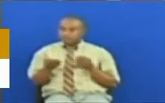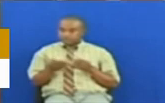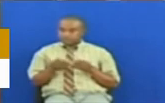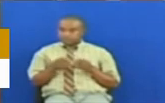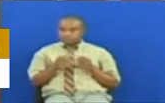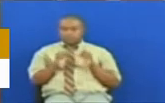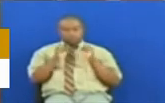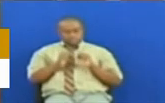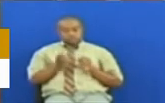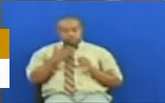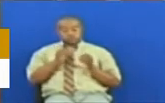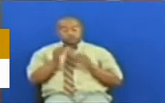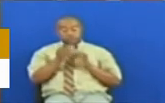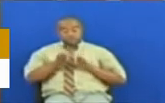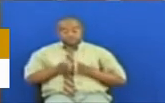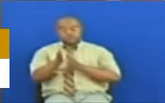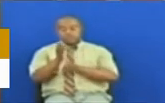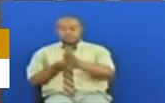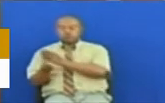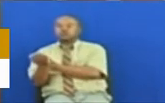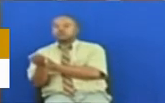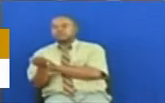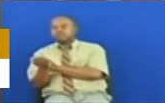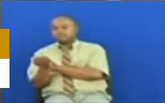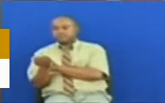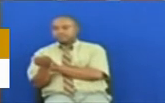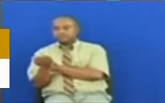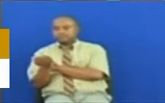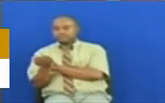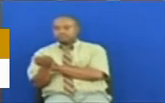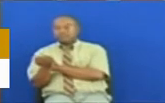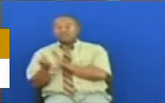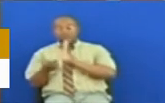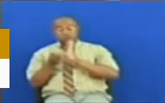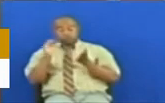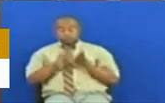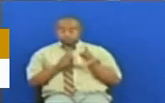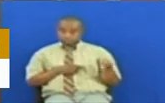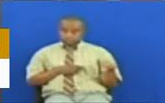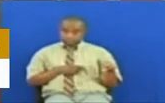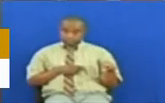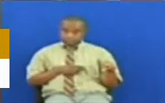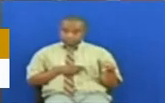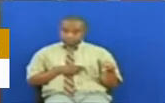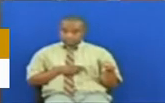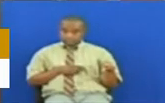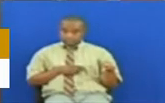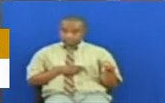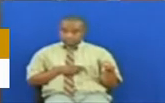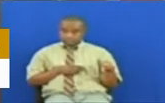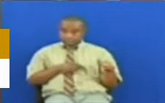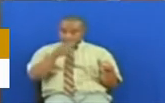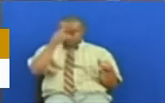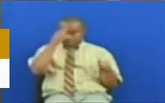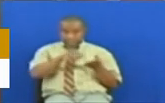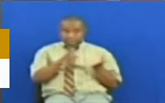hiyo ya rushwa, kwa sababu tukiweka hivi na maana kwamba tayari tumeshafungua, kama walivyosema, walivyotoa mfano,